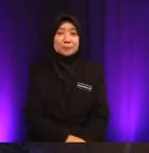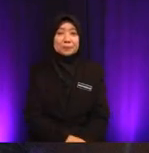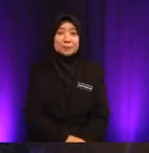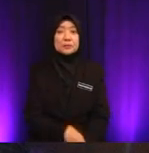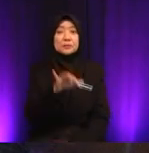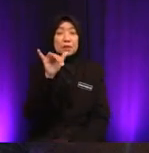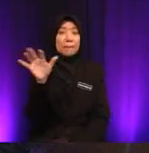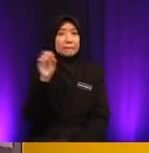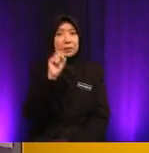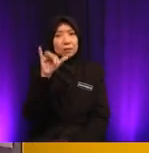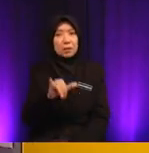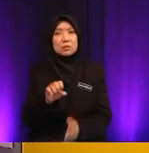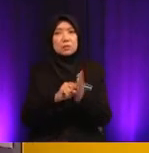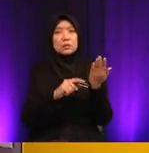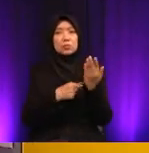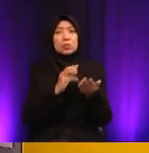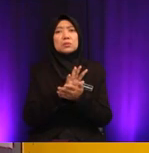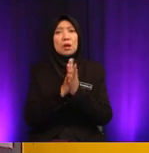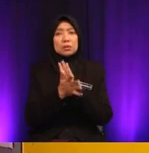Oke kemudian